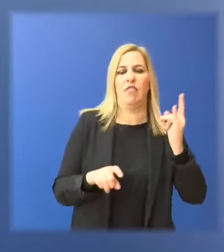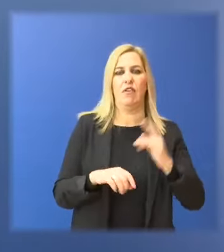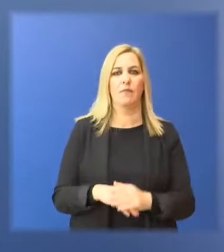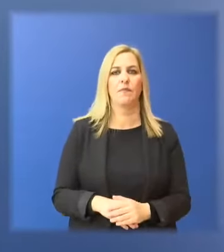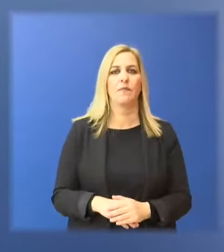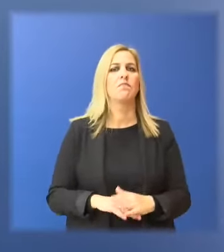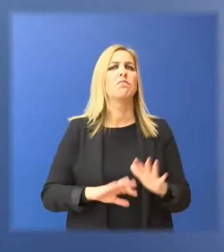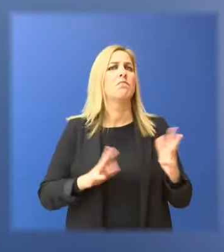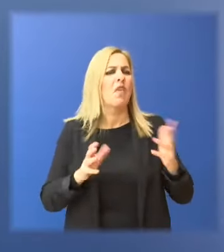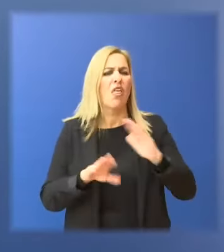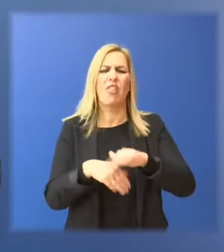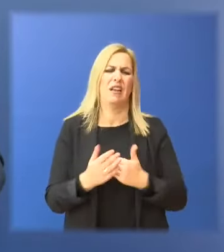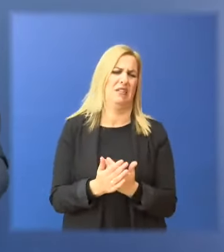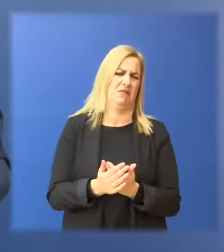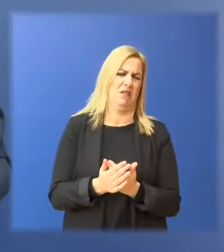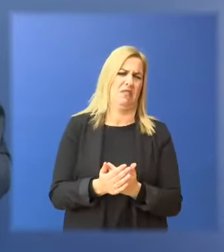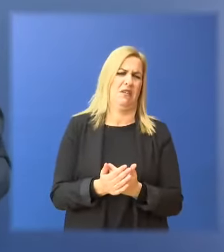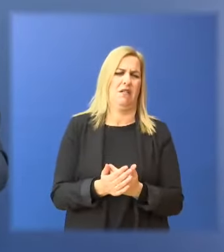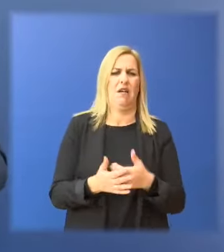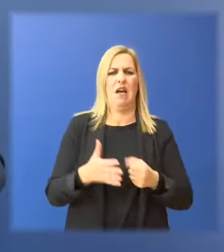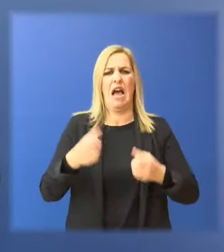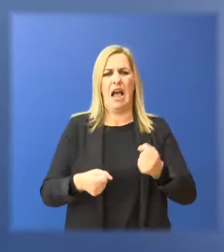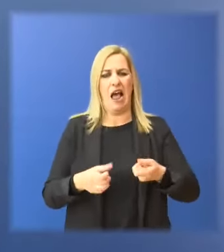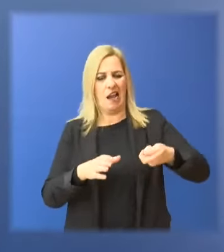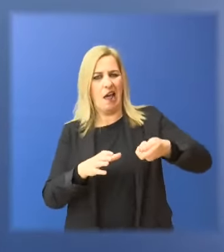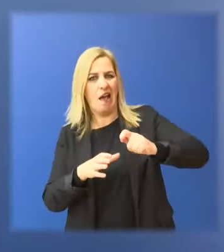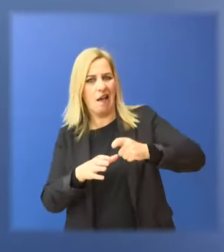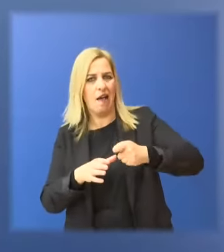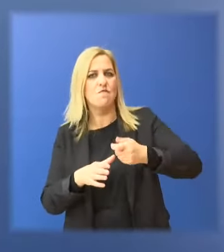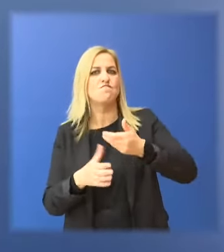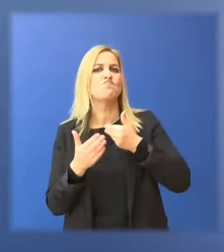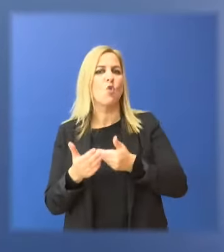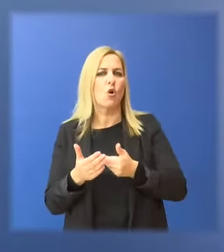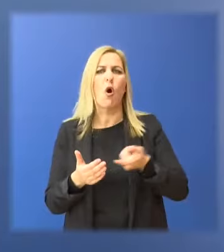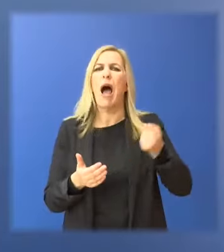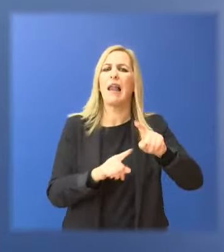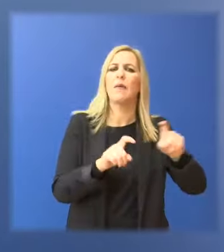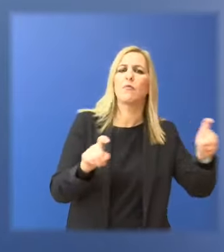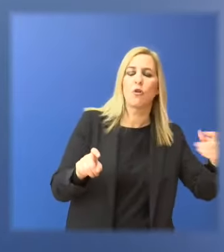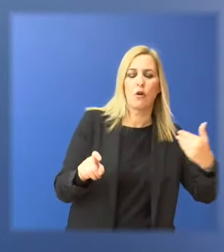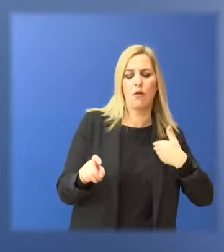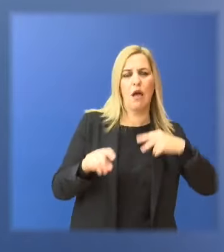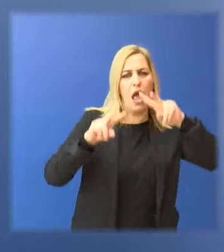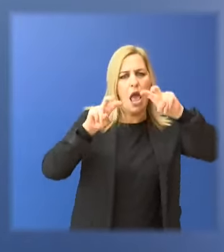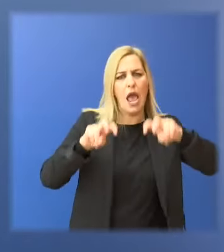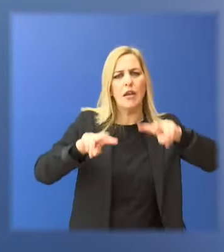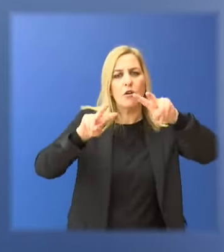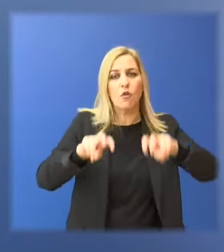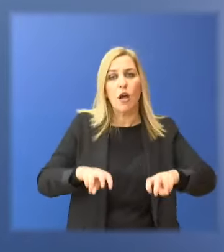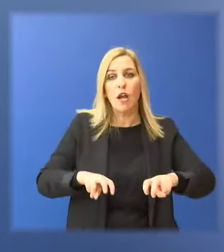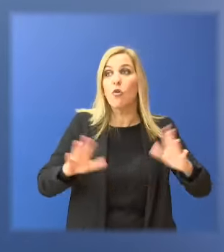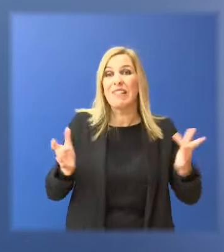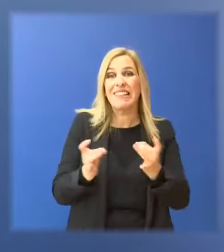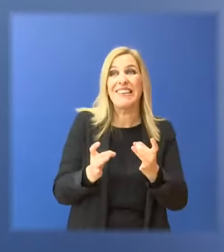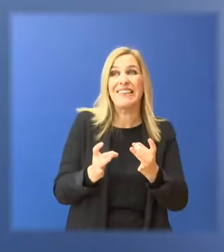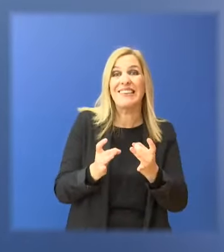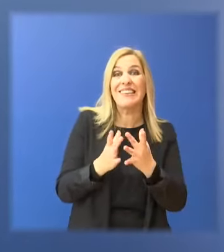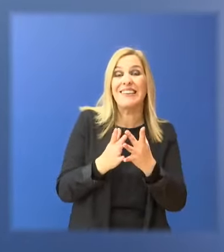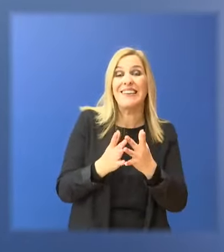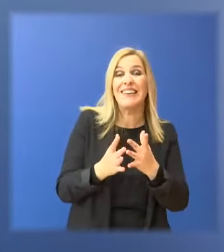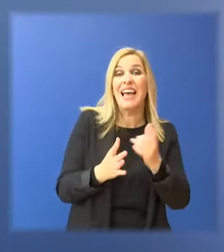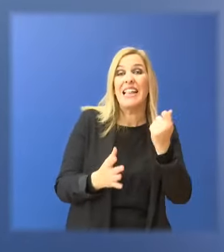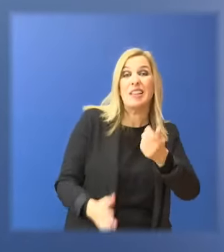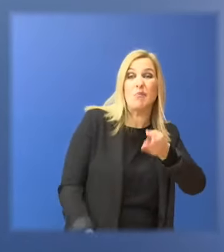είτε αφορά το βρεφικό γάλα είτε οποιοδήποτε άλλο προϊόν, η ΔΜΕ ελέγχει. Και ελέγχει αν έχουμε περιπτώσεις απλά ακριβότερων τιμών ή αν έχουμε